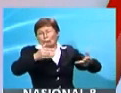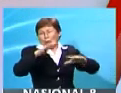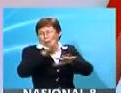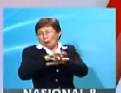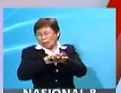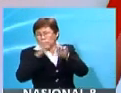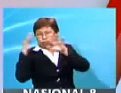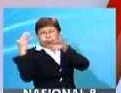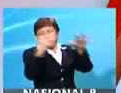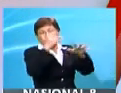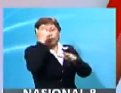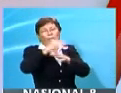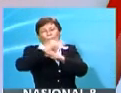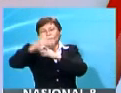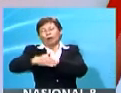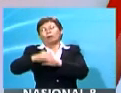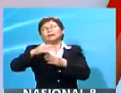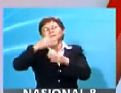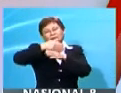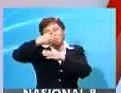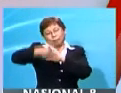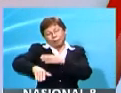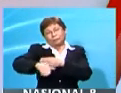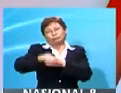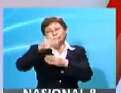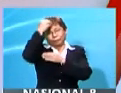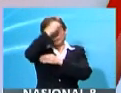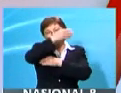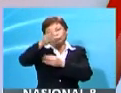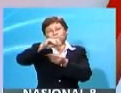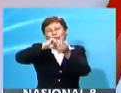diadakan selepas pengumuman rombakan kabinet